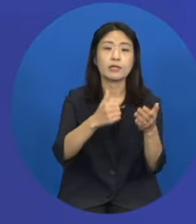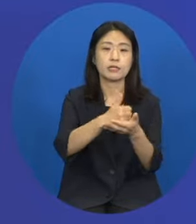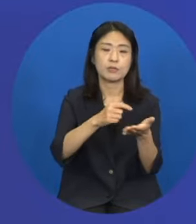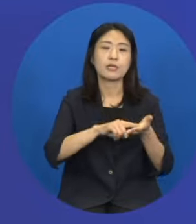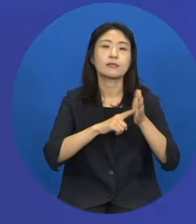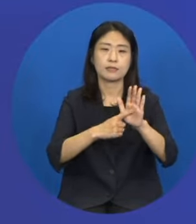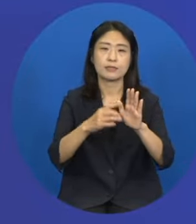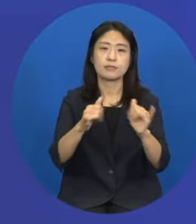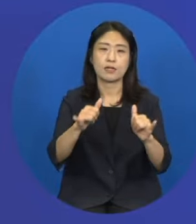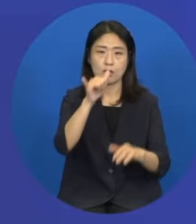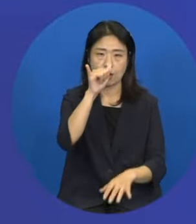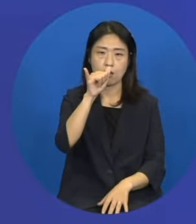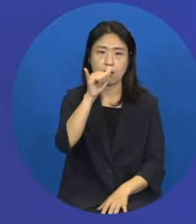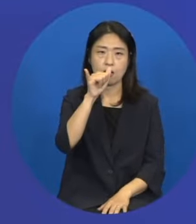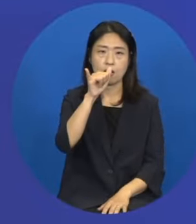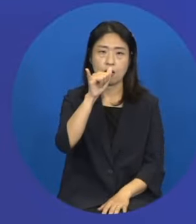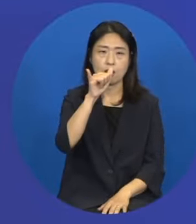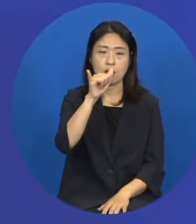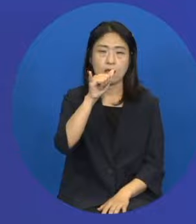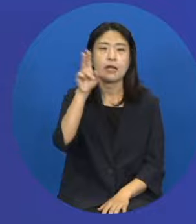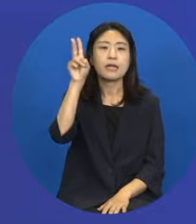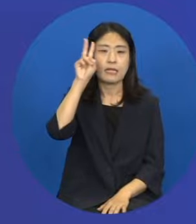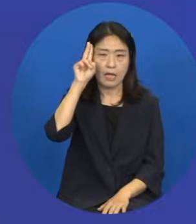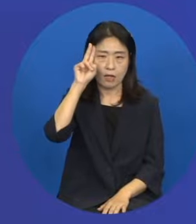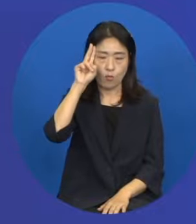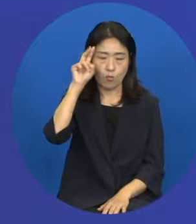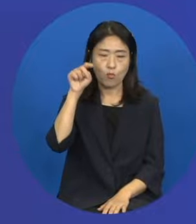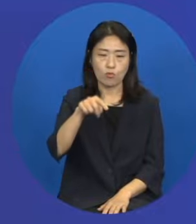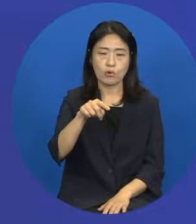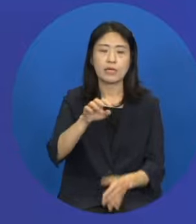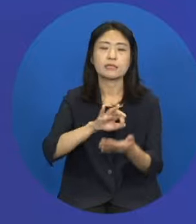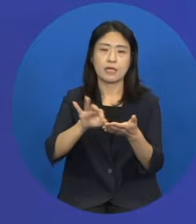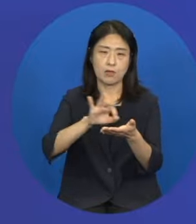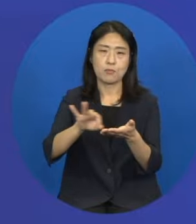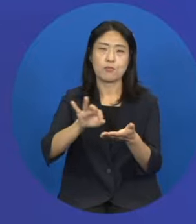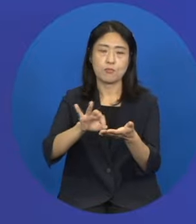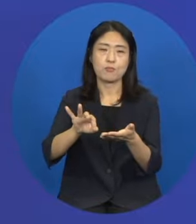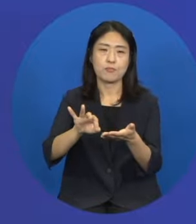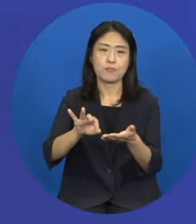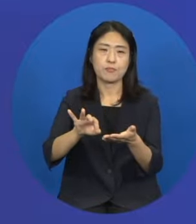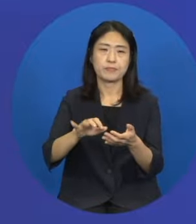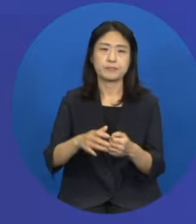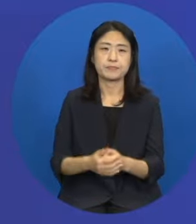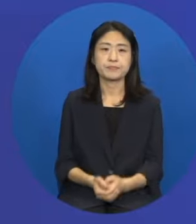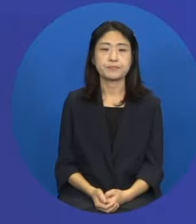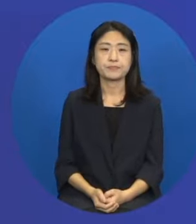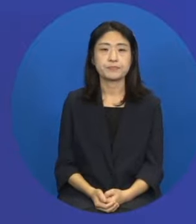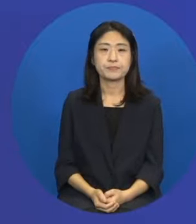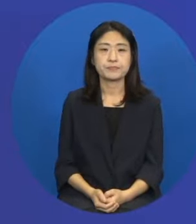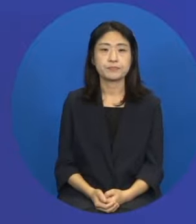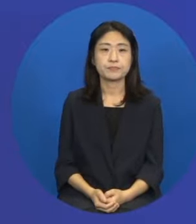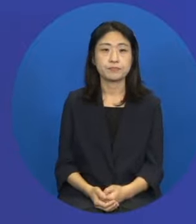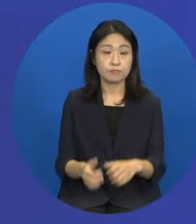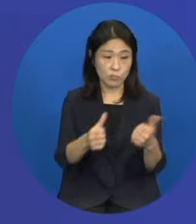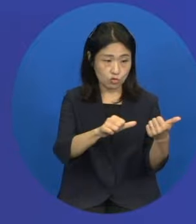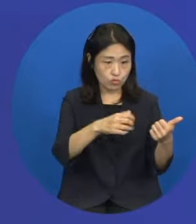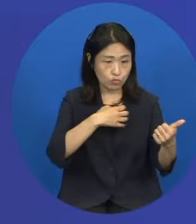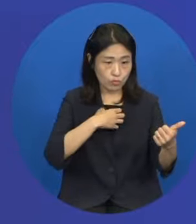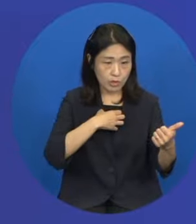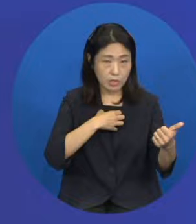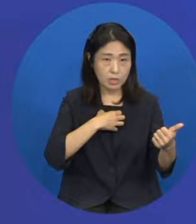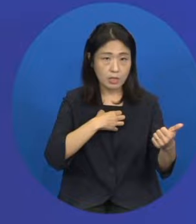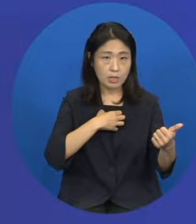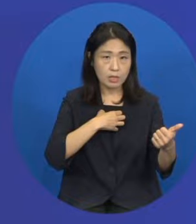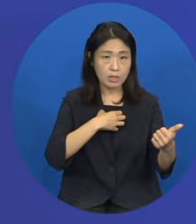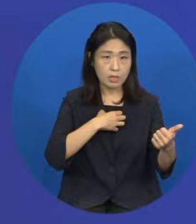있습니다. 바로 하나님은 야고보를 그런 케이스로 쓰셨던 것이죠. 그러니까 죽음의 위기에서